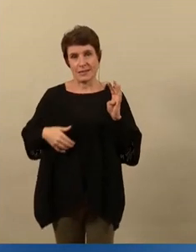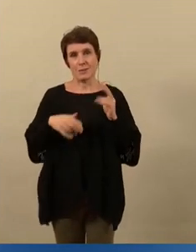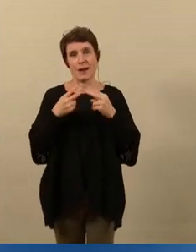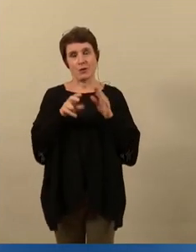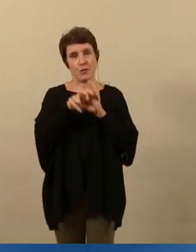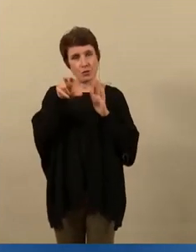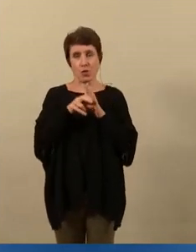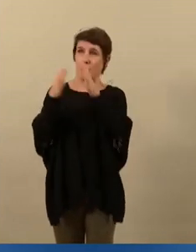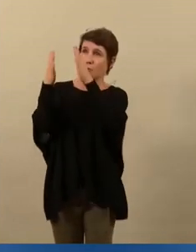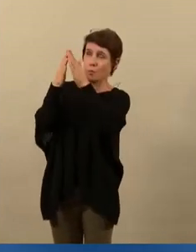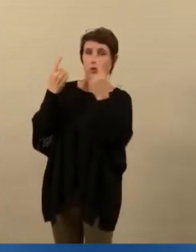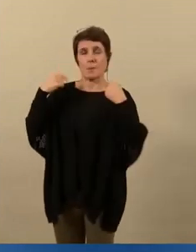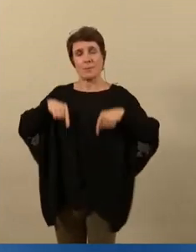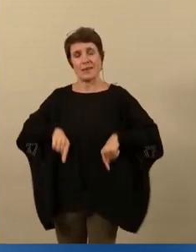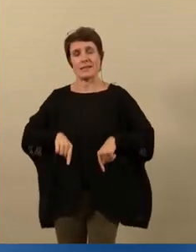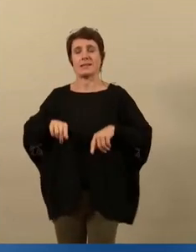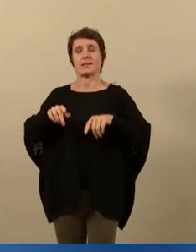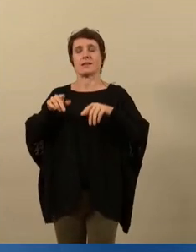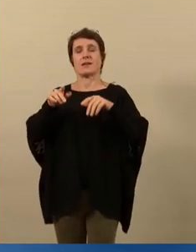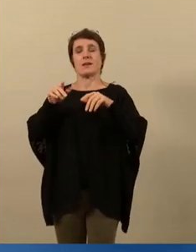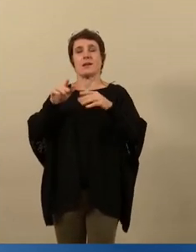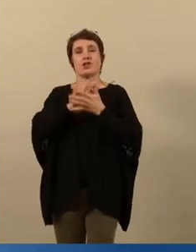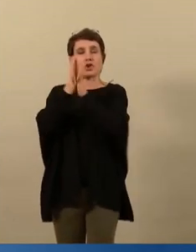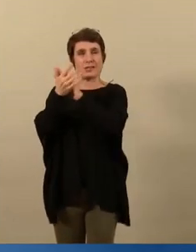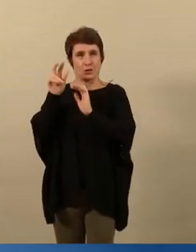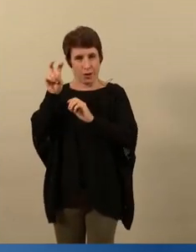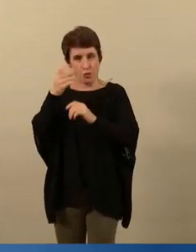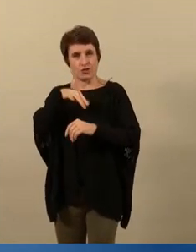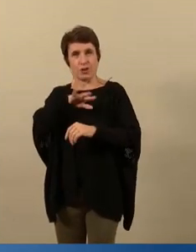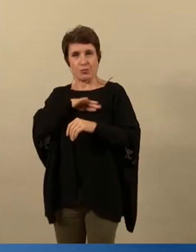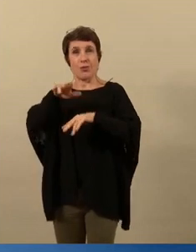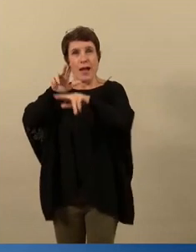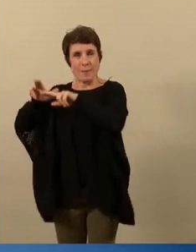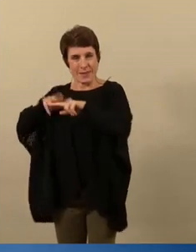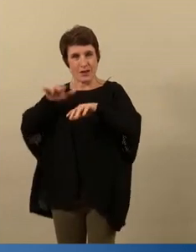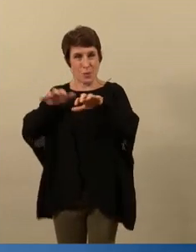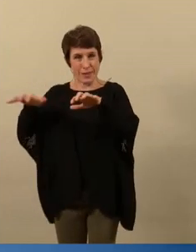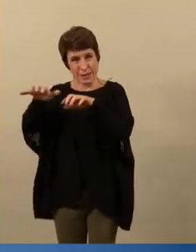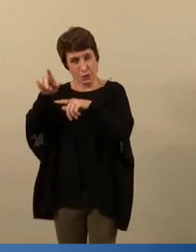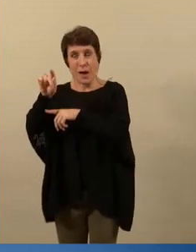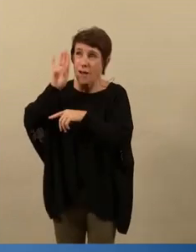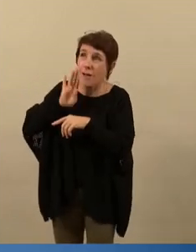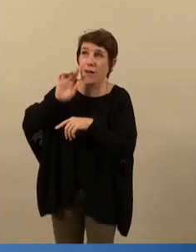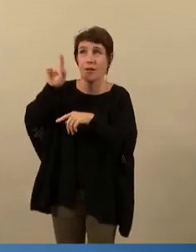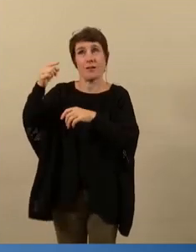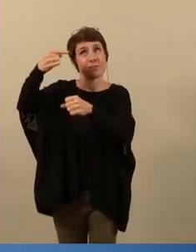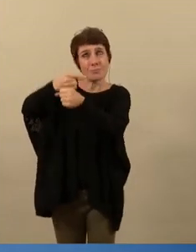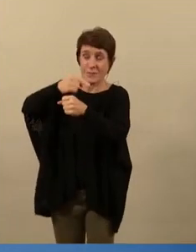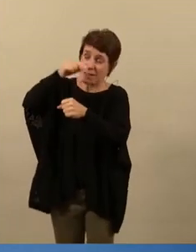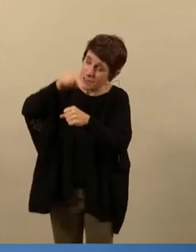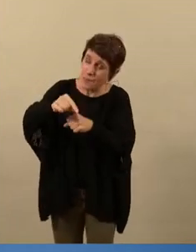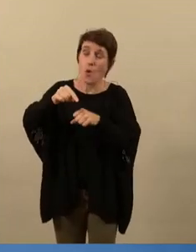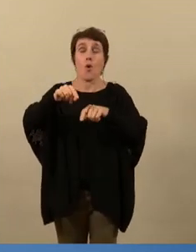au ministre de la Transition écologique en charge de l'urbanisme et de l'aménagement du territoire d'étudier la possibilité de rendre obligatoire